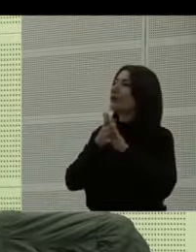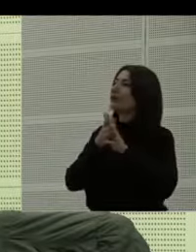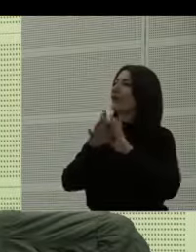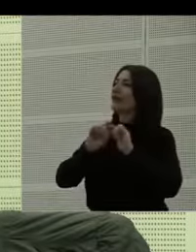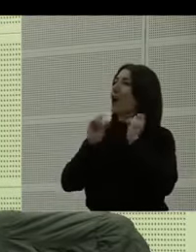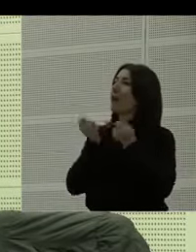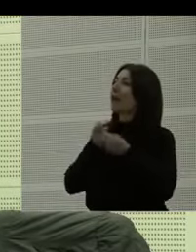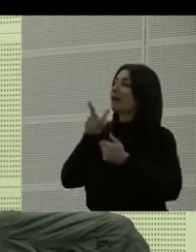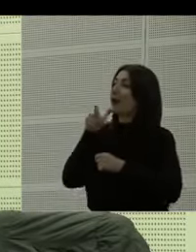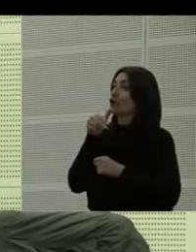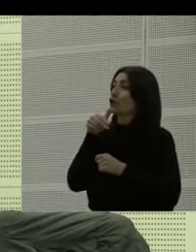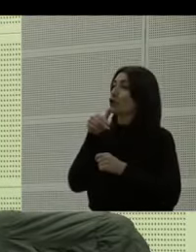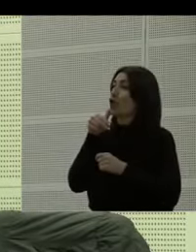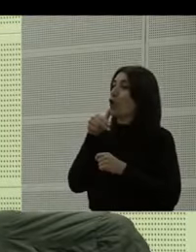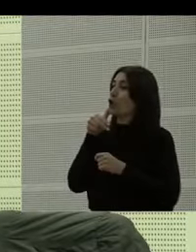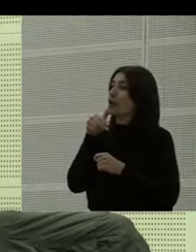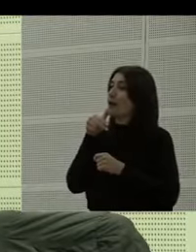donna,